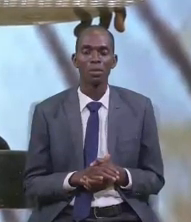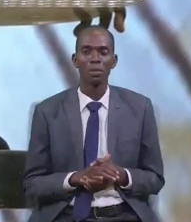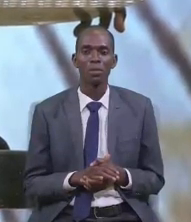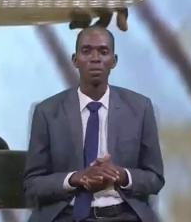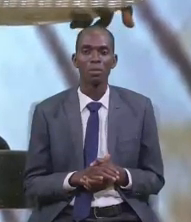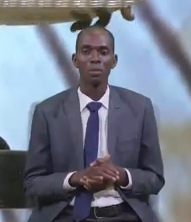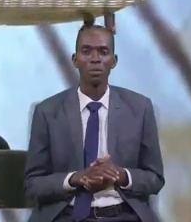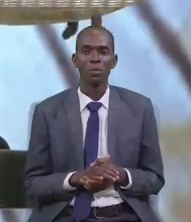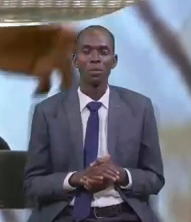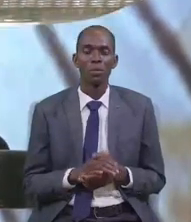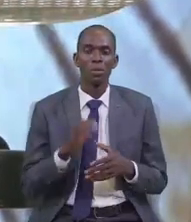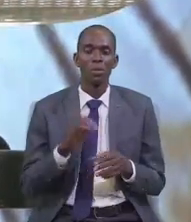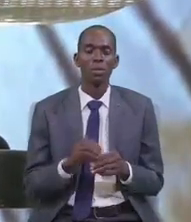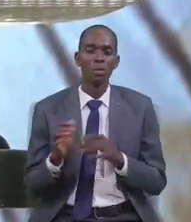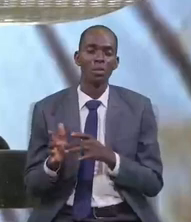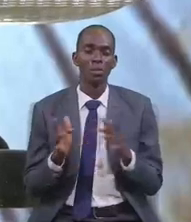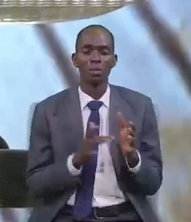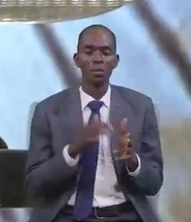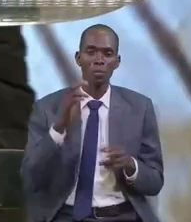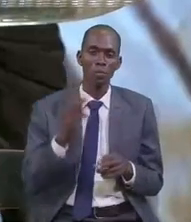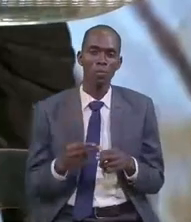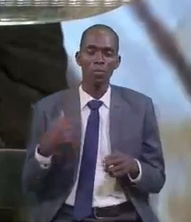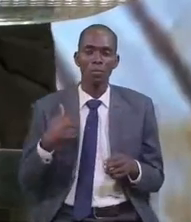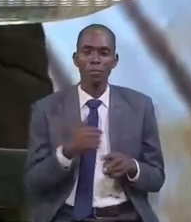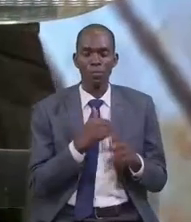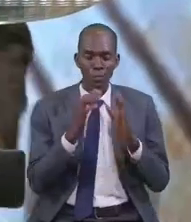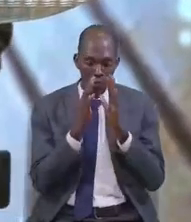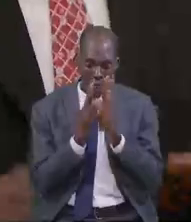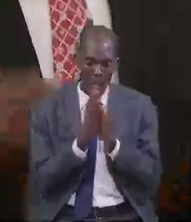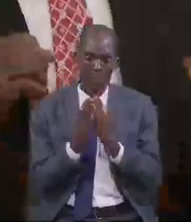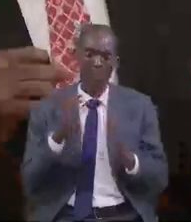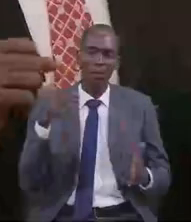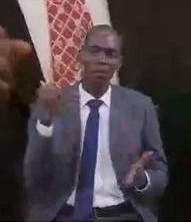Au nom de Jésus, nous prions.